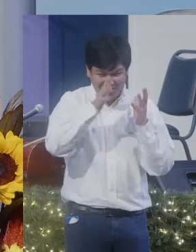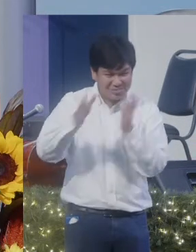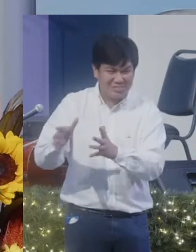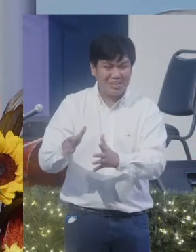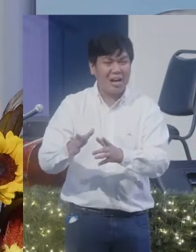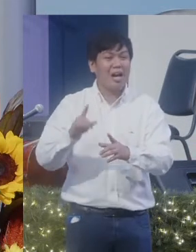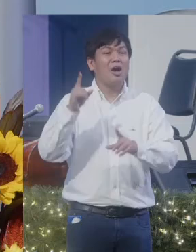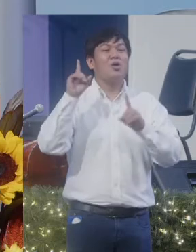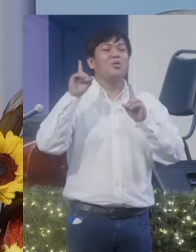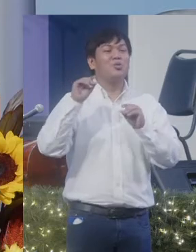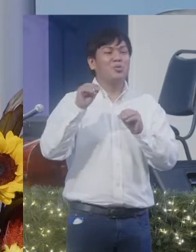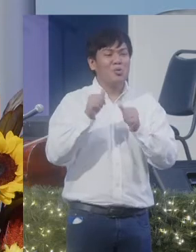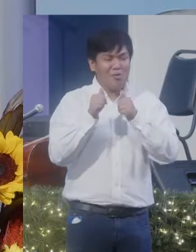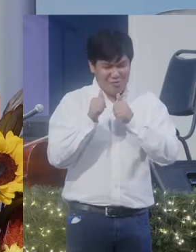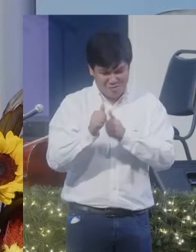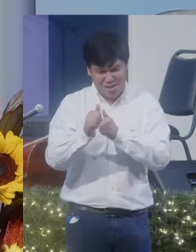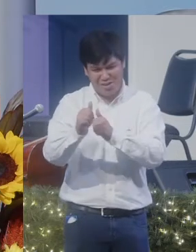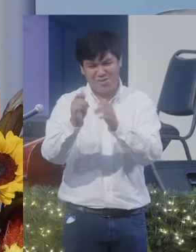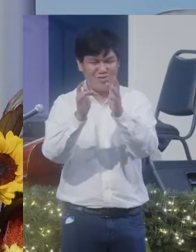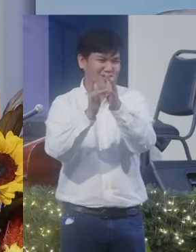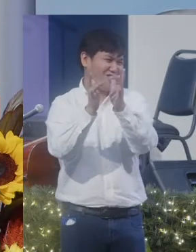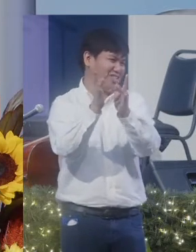Ang kanilang makasalanang nakaraan,